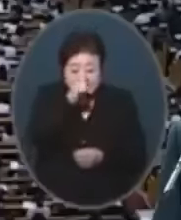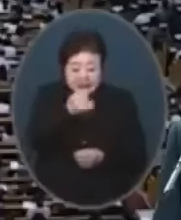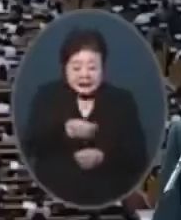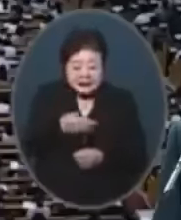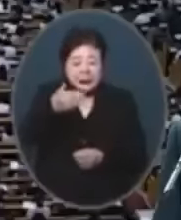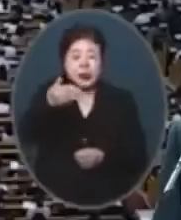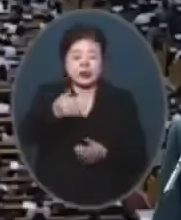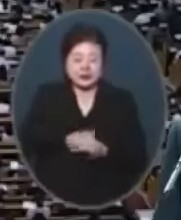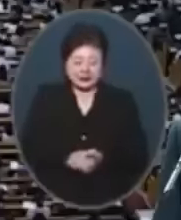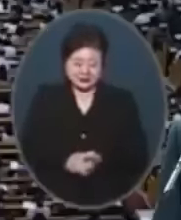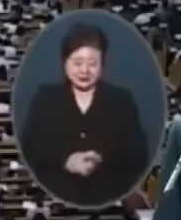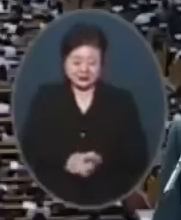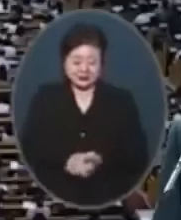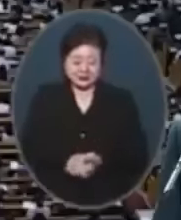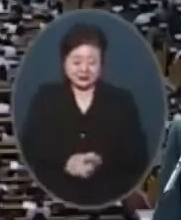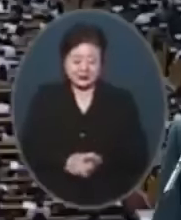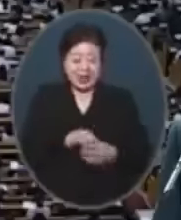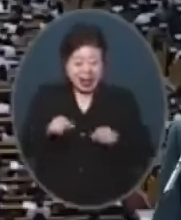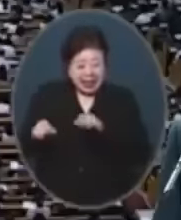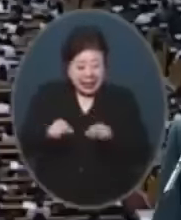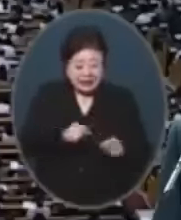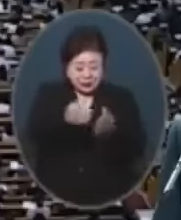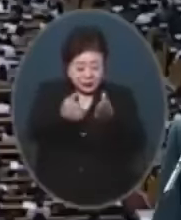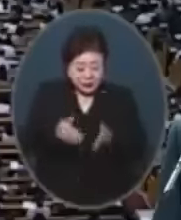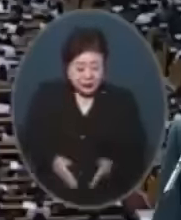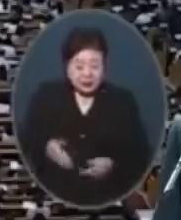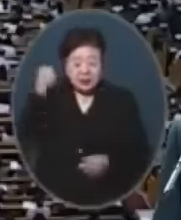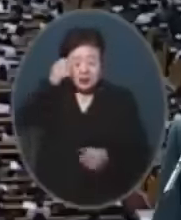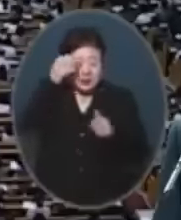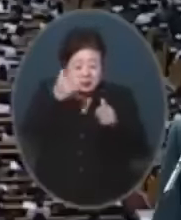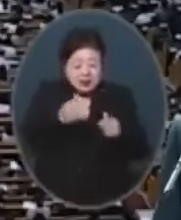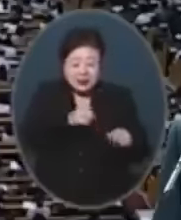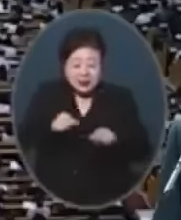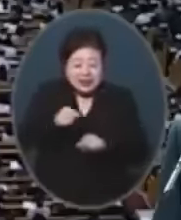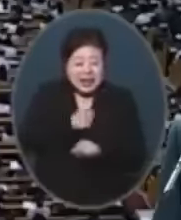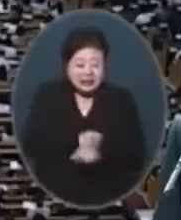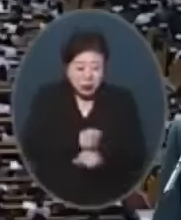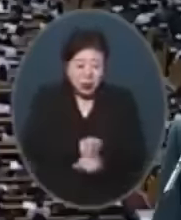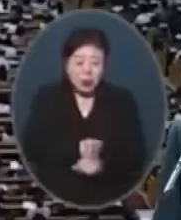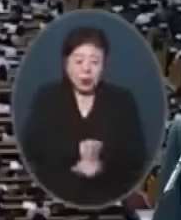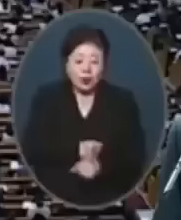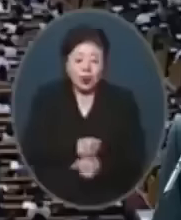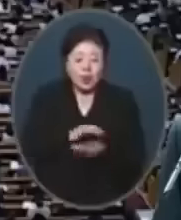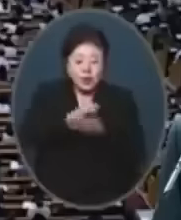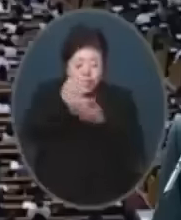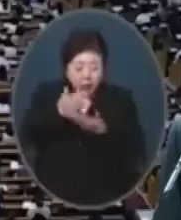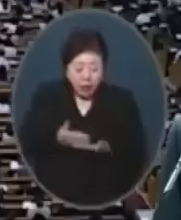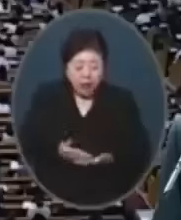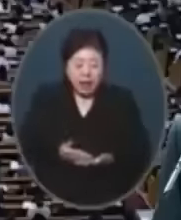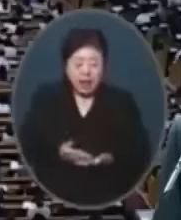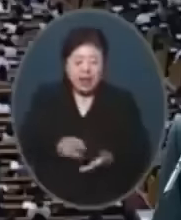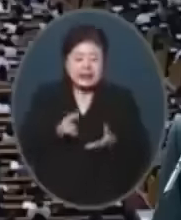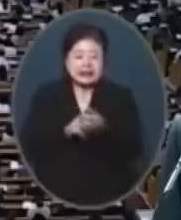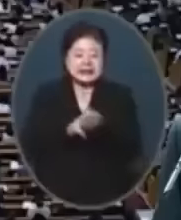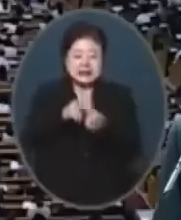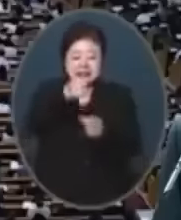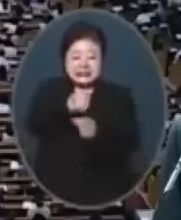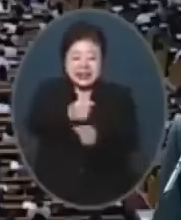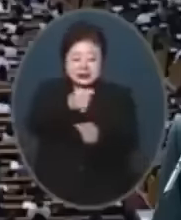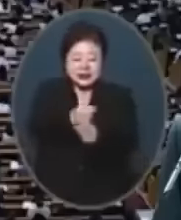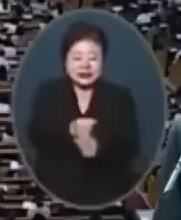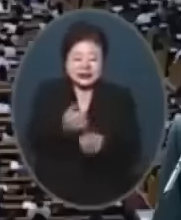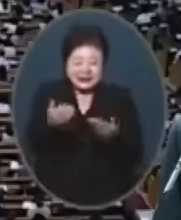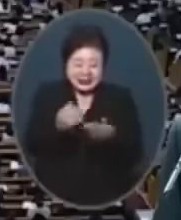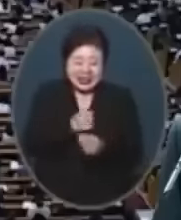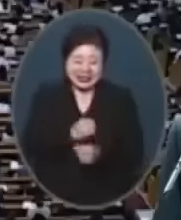4차원을 통해서 성령께서 역사하시고 변화와 기적을 창조하는 일을